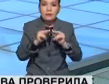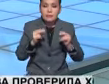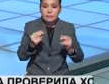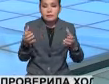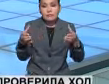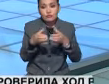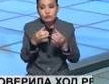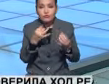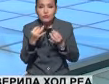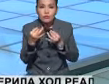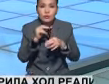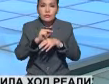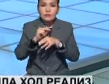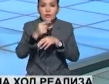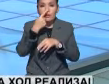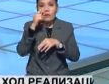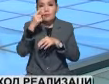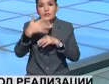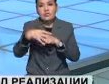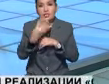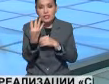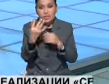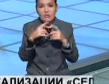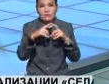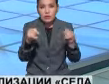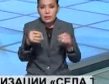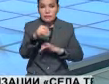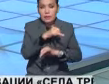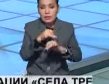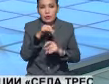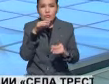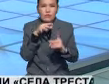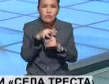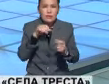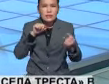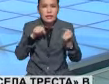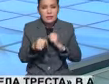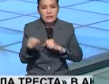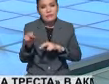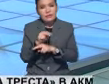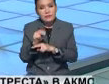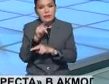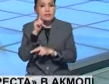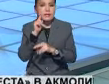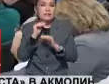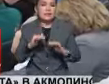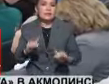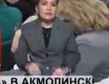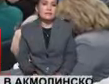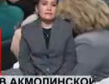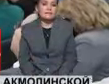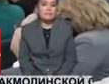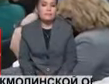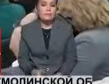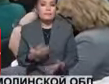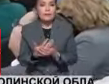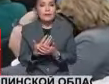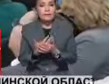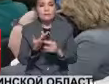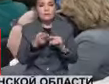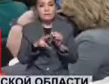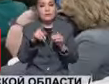составом столичной школы-лицея номер 54, где обсудили вопросы буллинга, насилия и воспитания подростков. Во встрече приняли